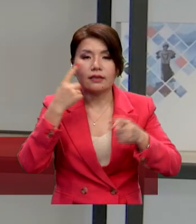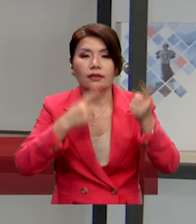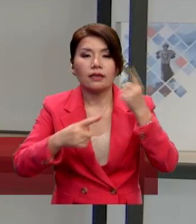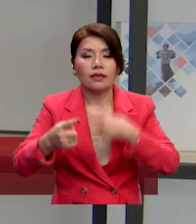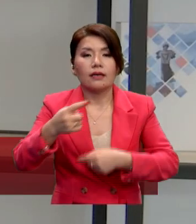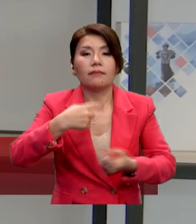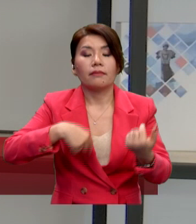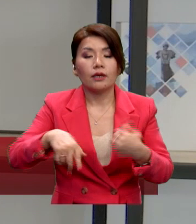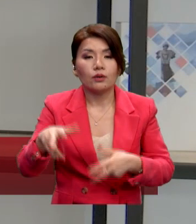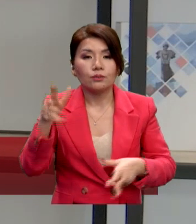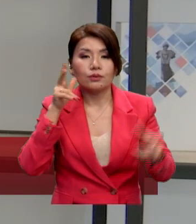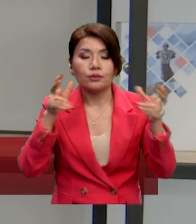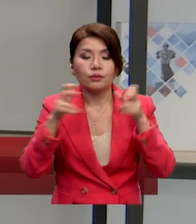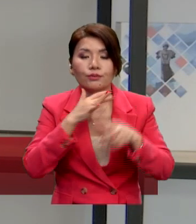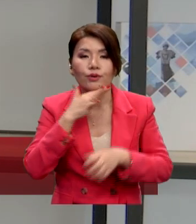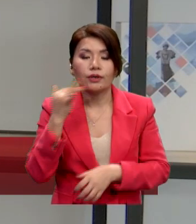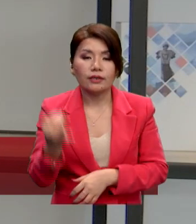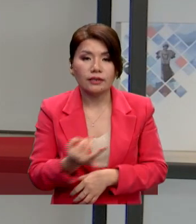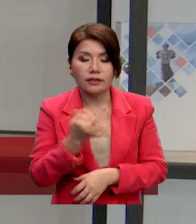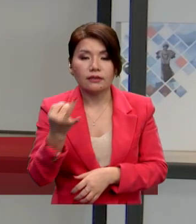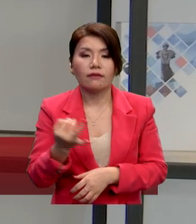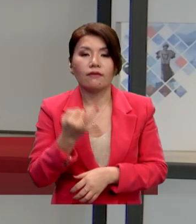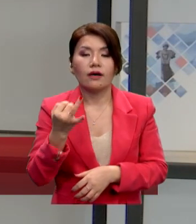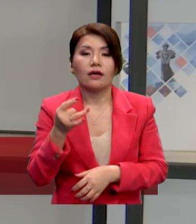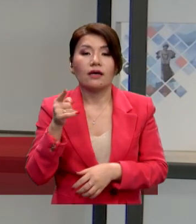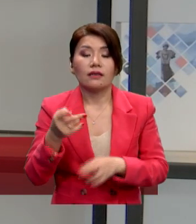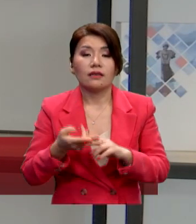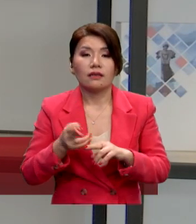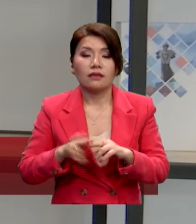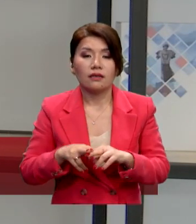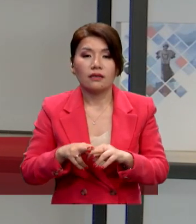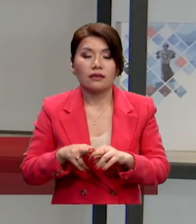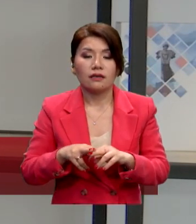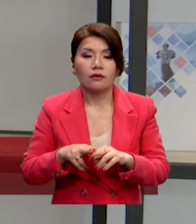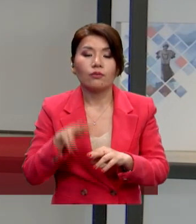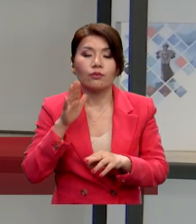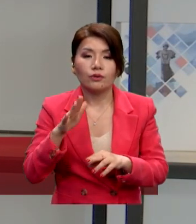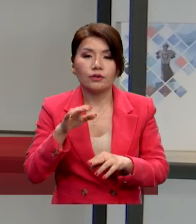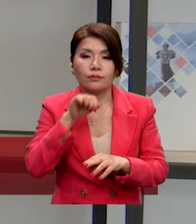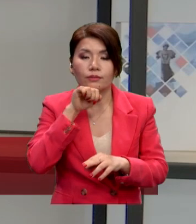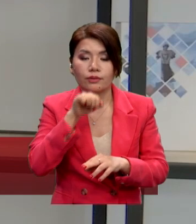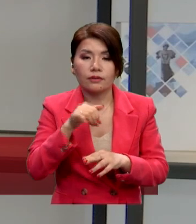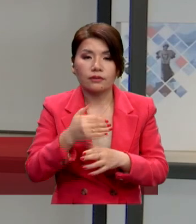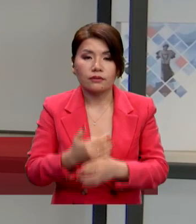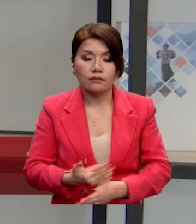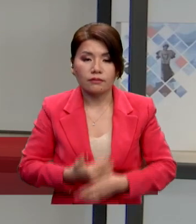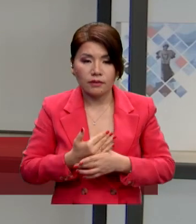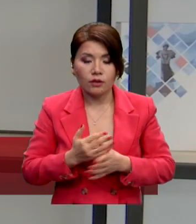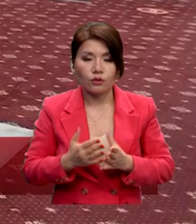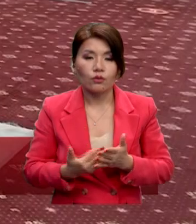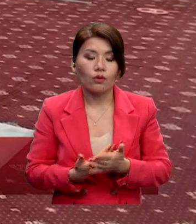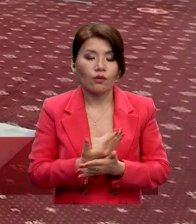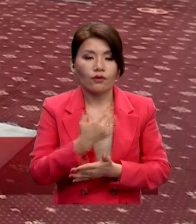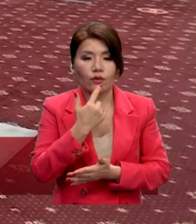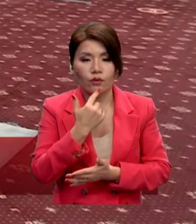Мы услышим много всего интересного, и это, безусловно, будет способствовать притоку новой